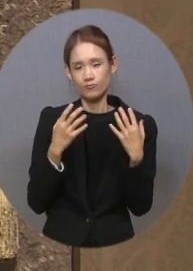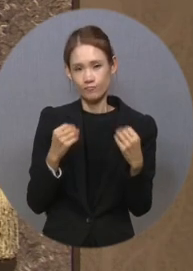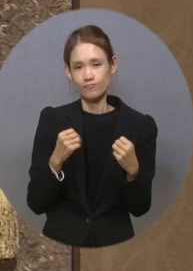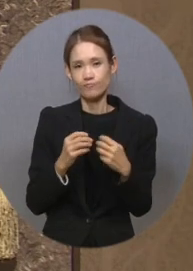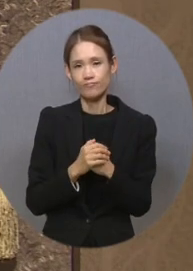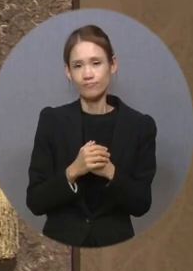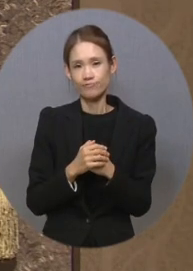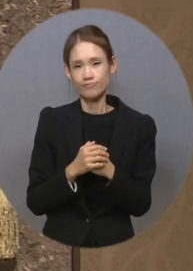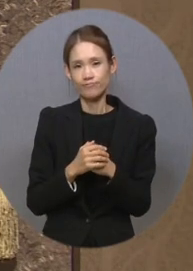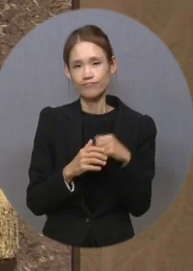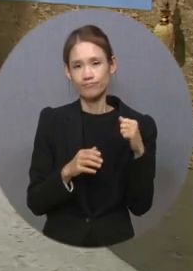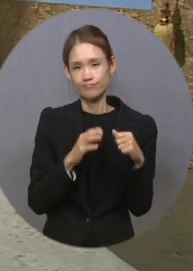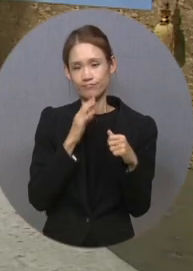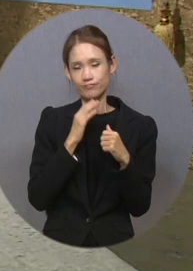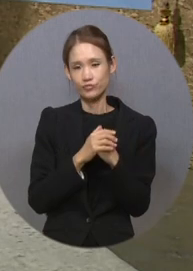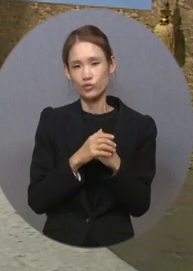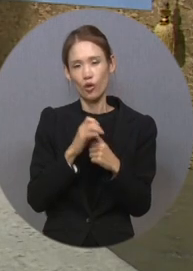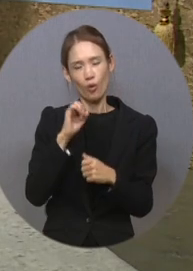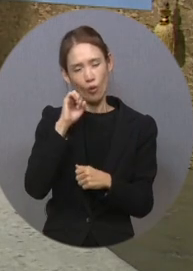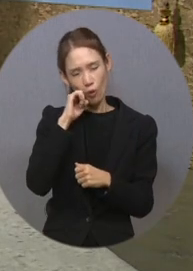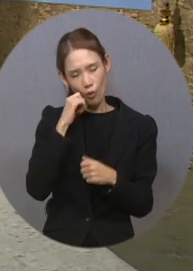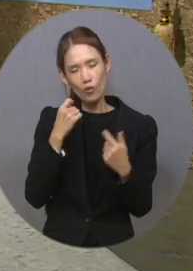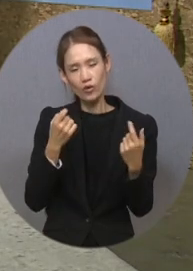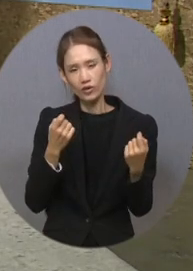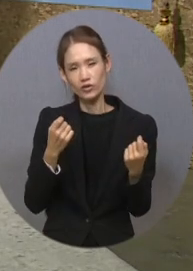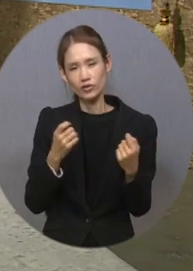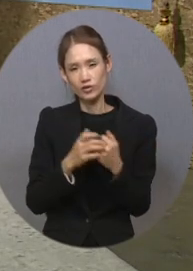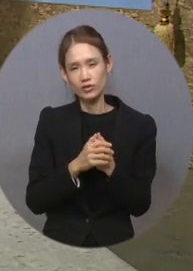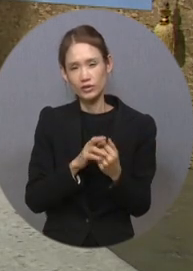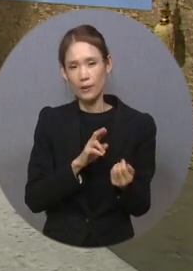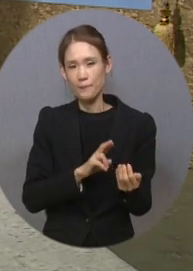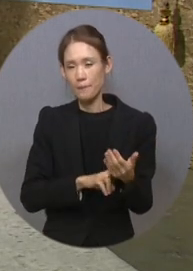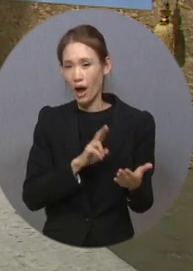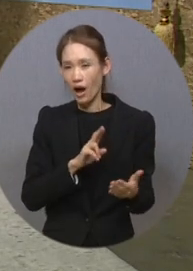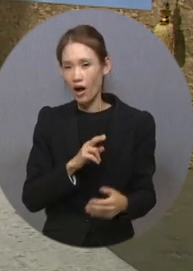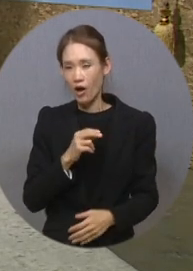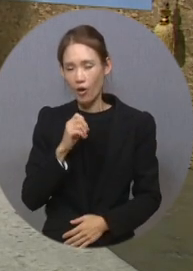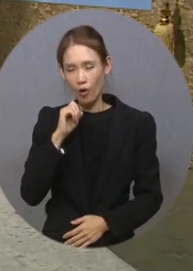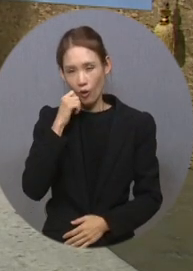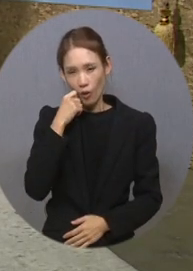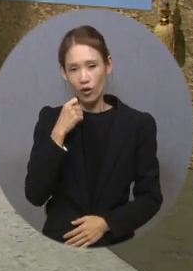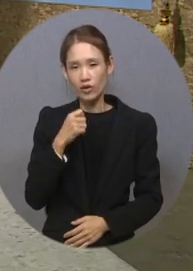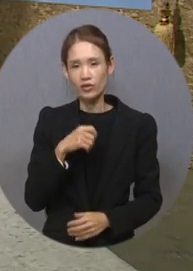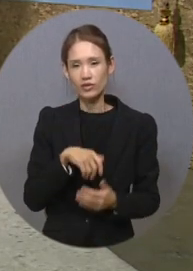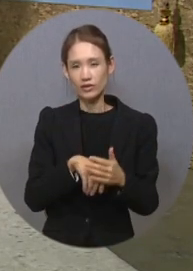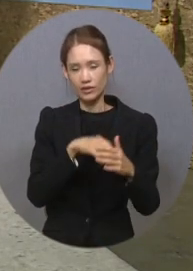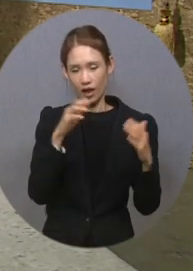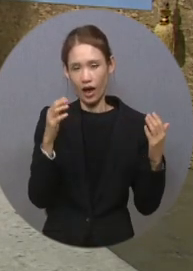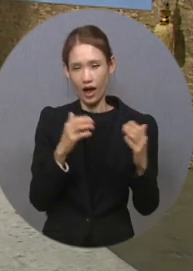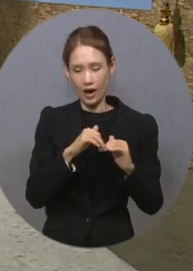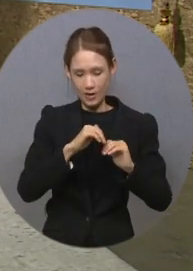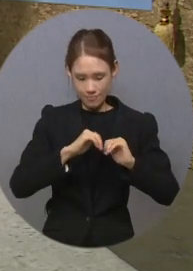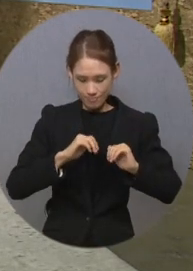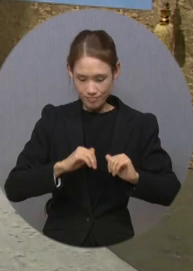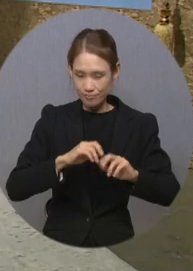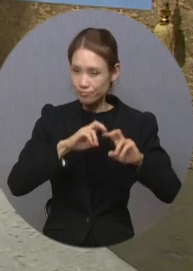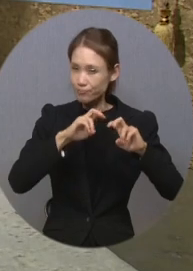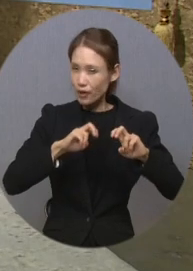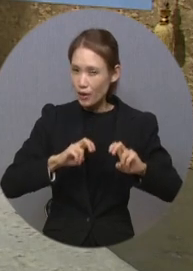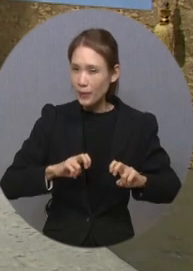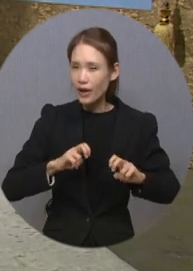많이 했죠. 그러니까요. 네. 정말 쉽지 않으셨을 것 같거든요. 네. 이렇게 드러나지 않는 그 물밑까지 다 파헤쳐서